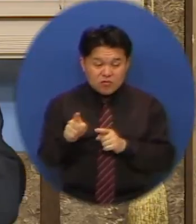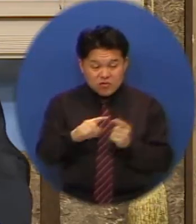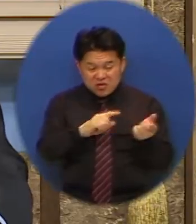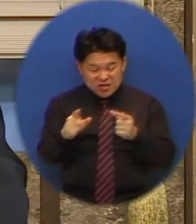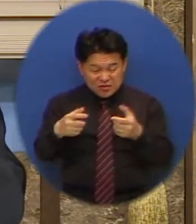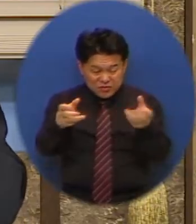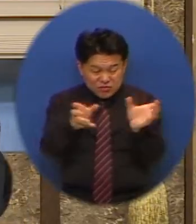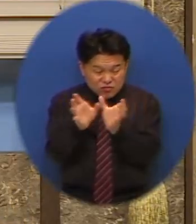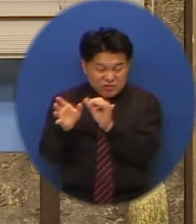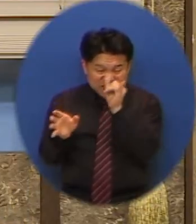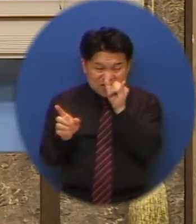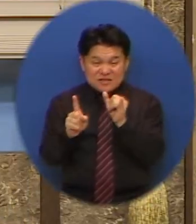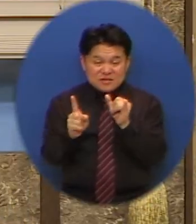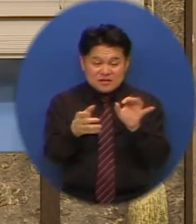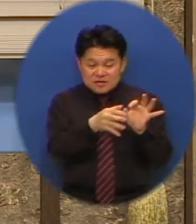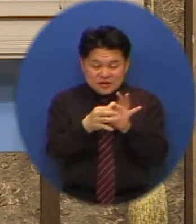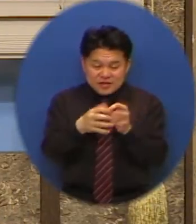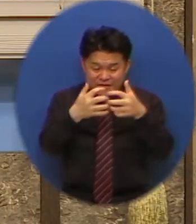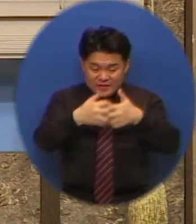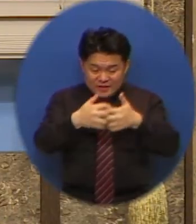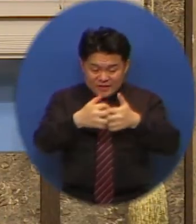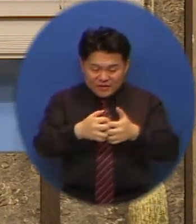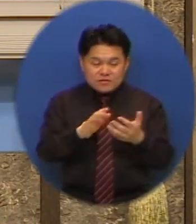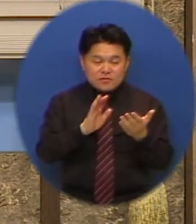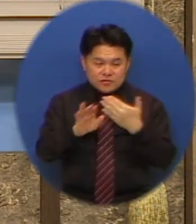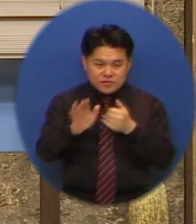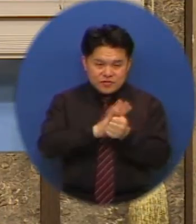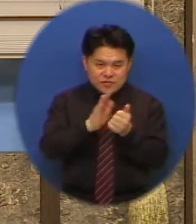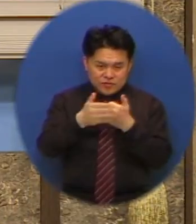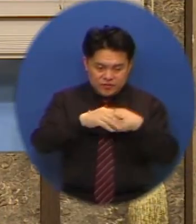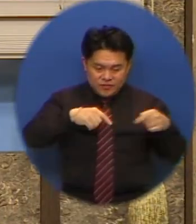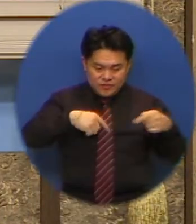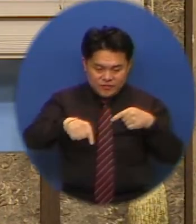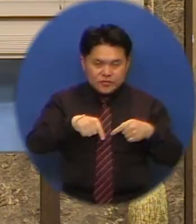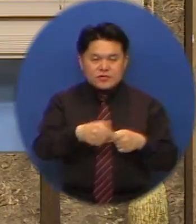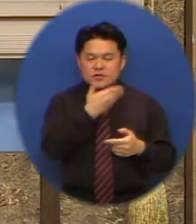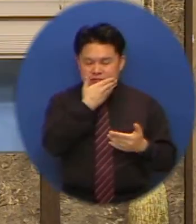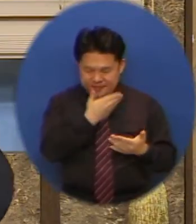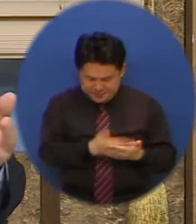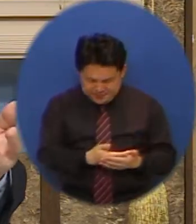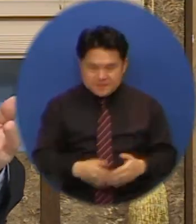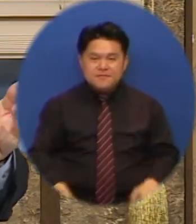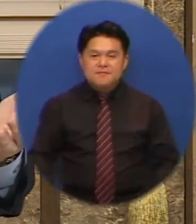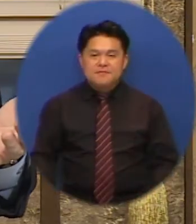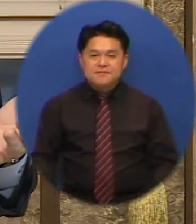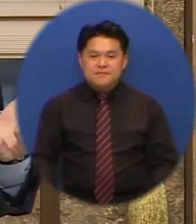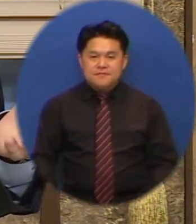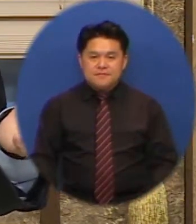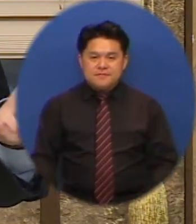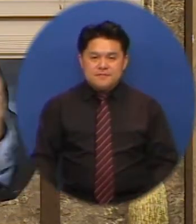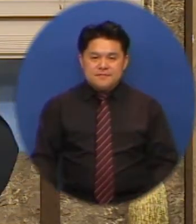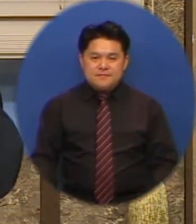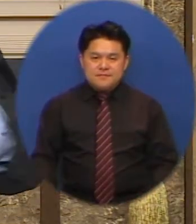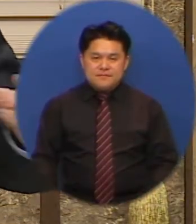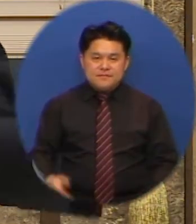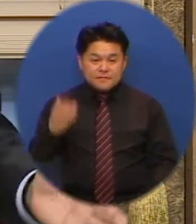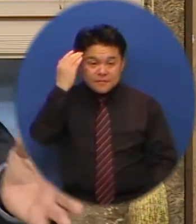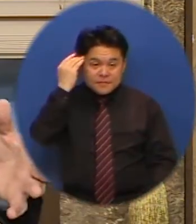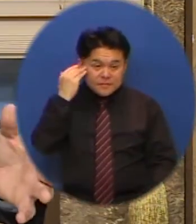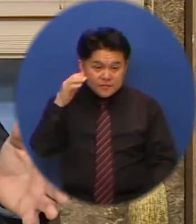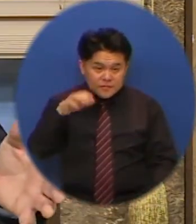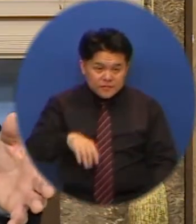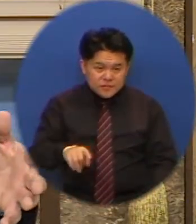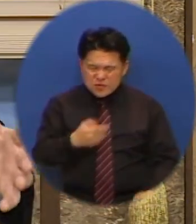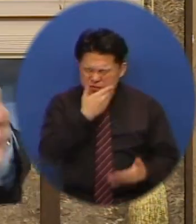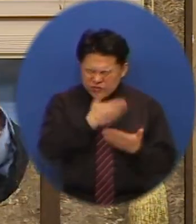가지 톱니바퀴를 연결해서 협치를 하는 것이 굉장히 중요하다. 그래서 지금은 우리가 중요한 기관 다